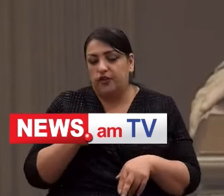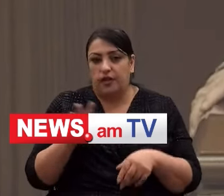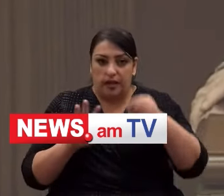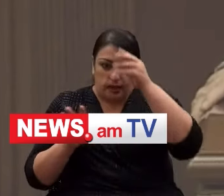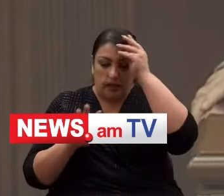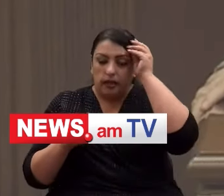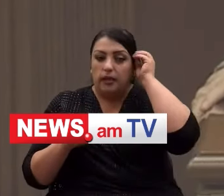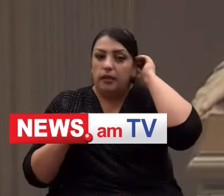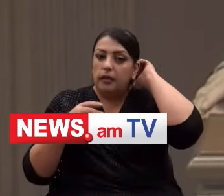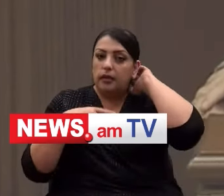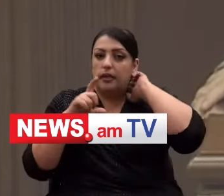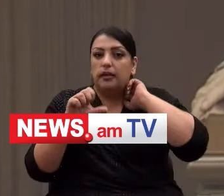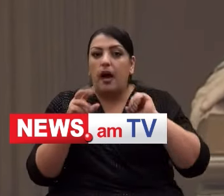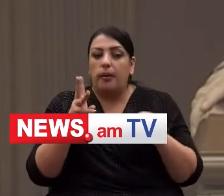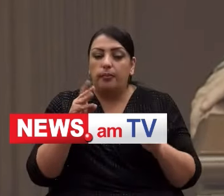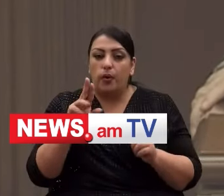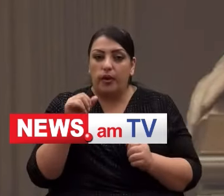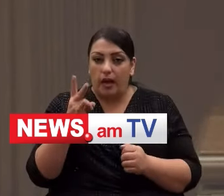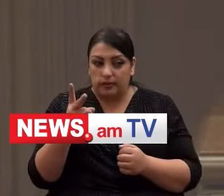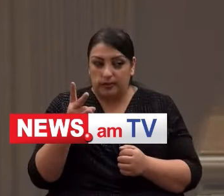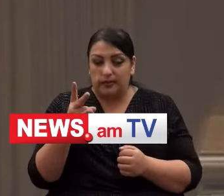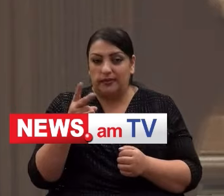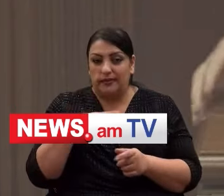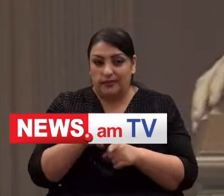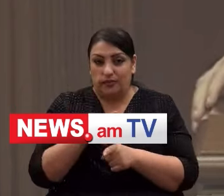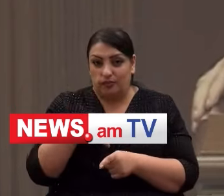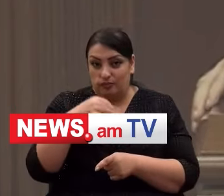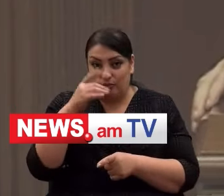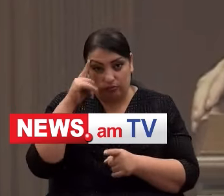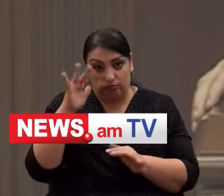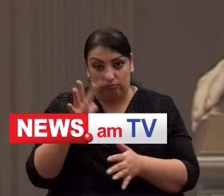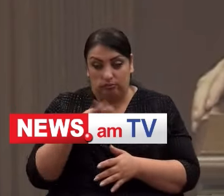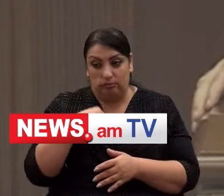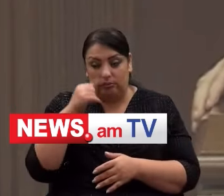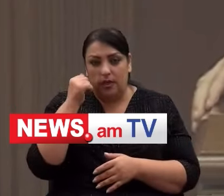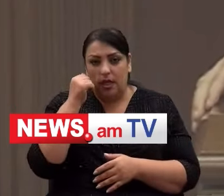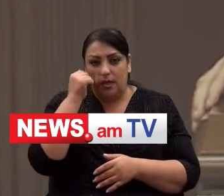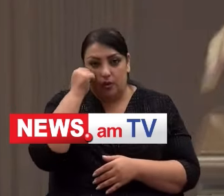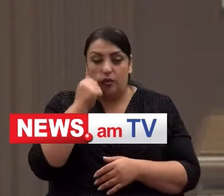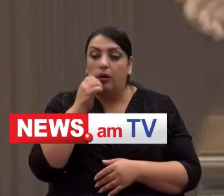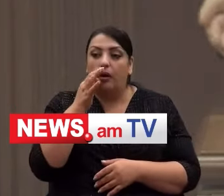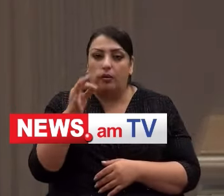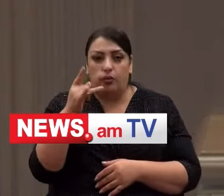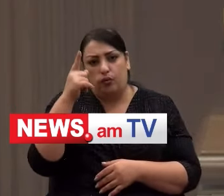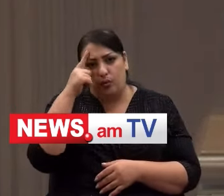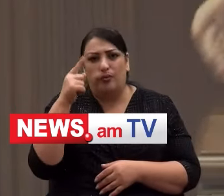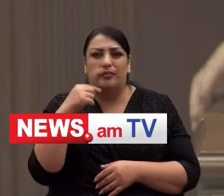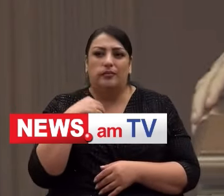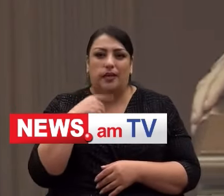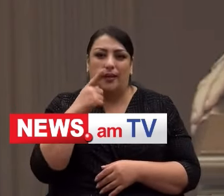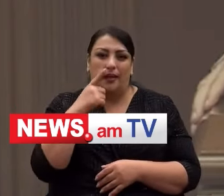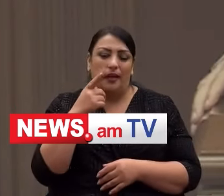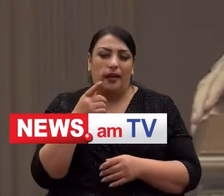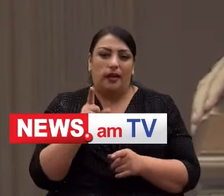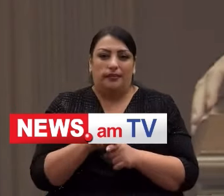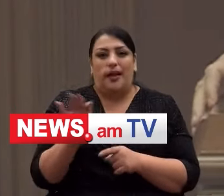շնորհակալություն հայտնել Տիգեն Խամոյանին, եւ առանց իհարկե հեգնանքի նշուլի, որովհետեւ ես միշտ ասել եմ եւ